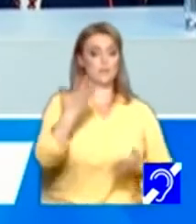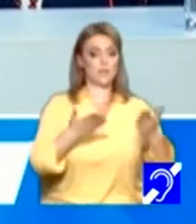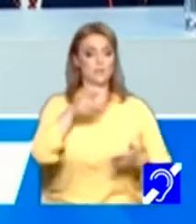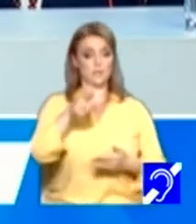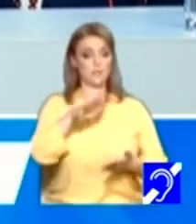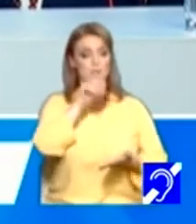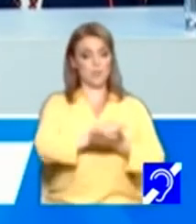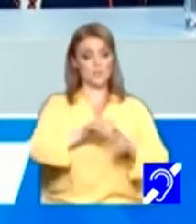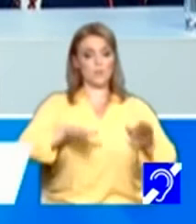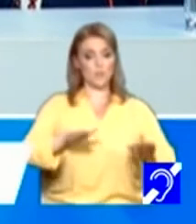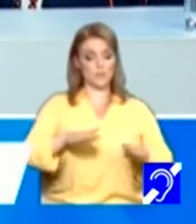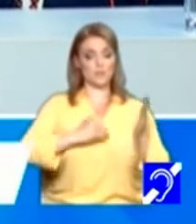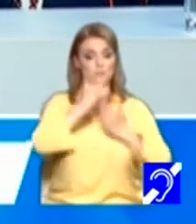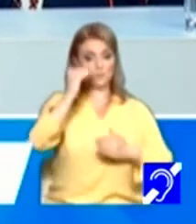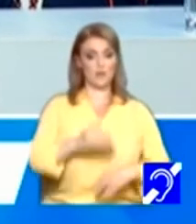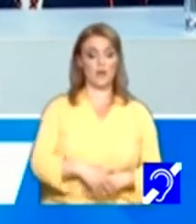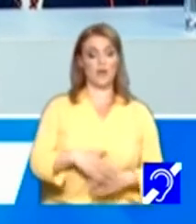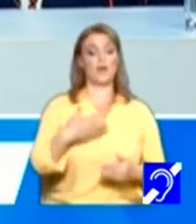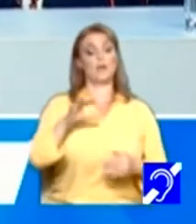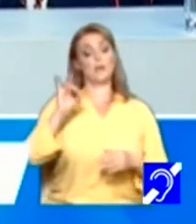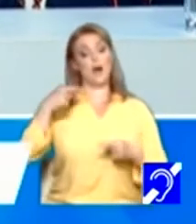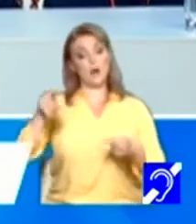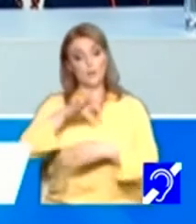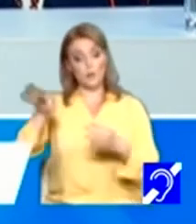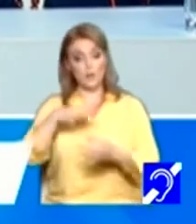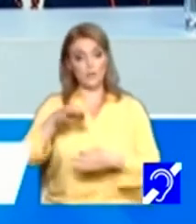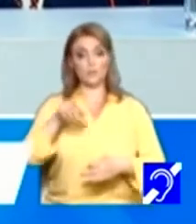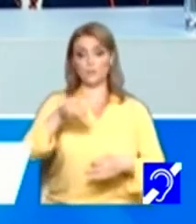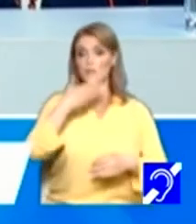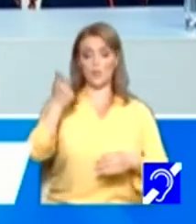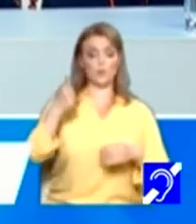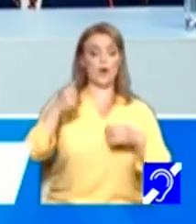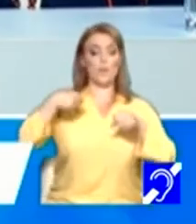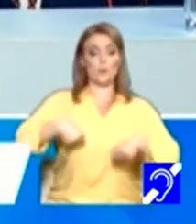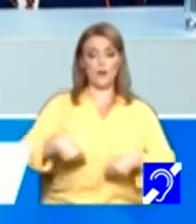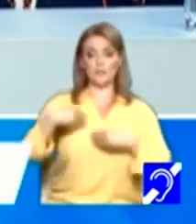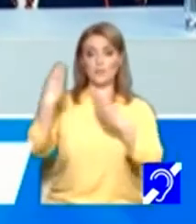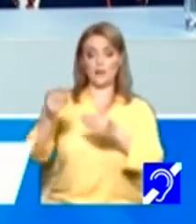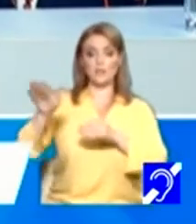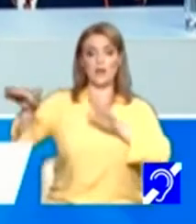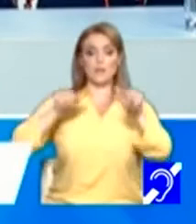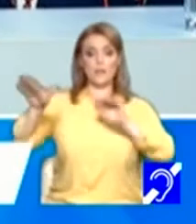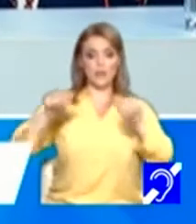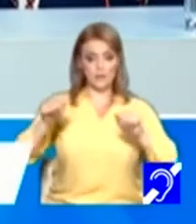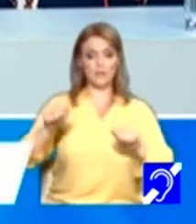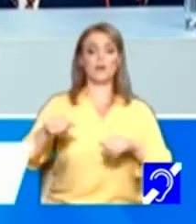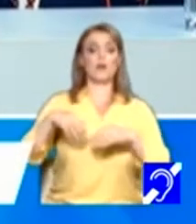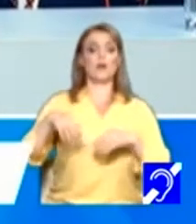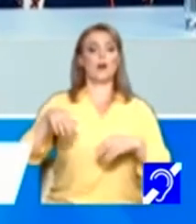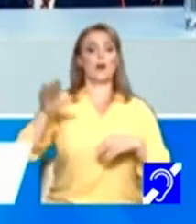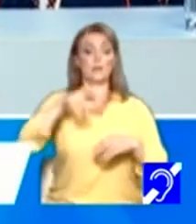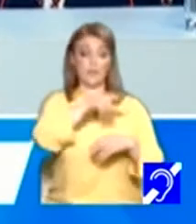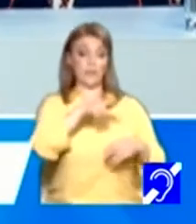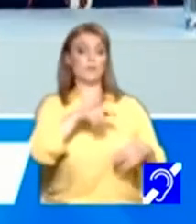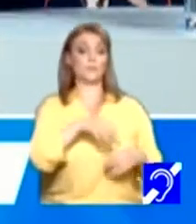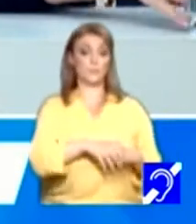lege este interzis să facă împrumut de la persoane fizice, inclusiv rude, părinți. De ce? Fiindcă ei fraților le dau banii la părinți,